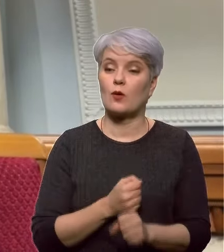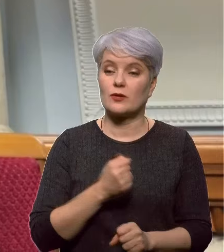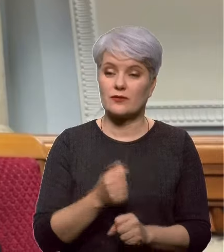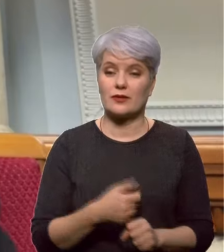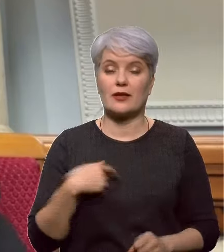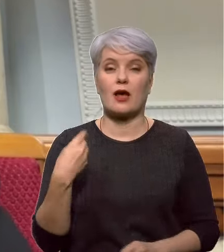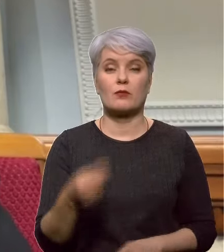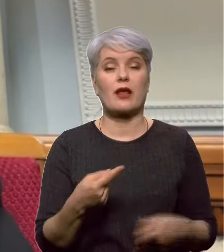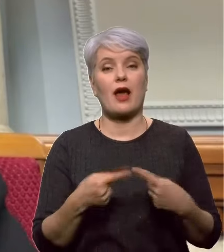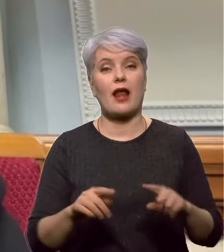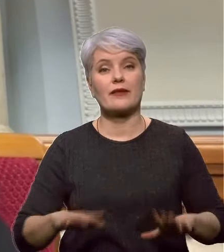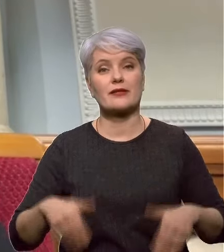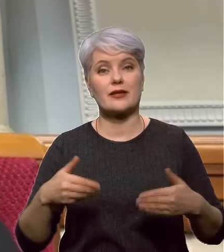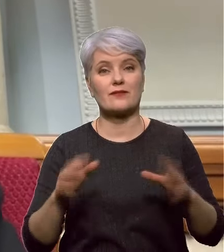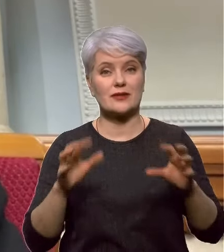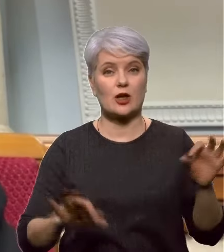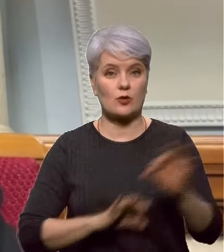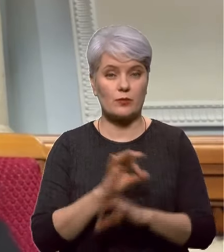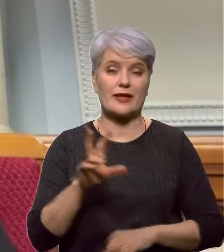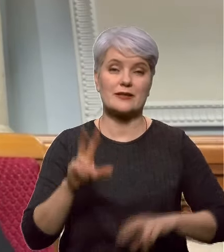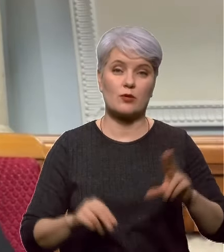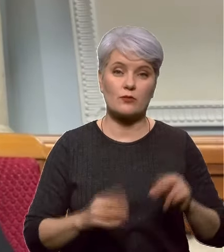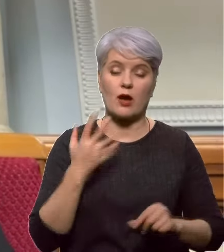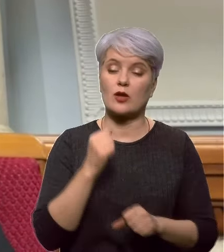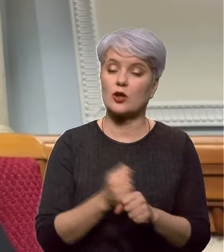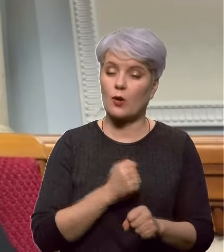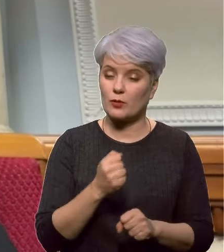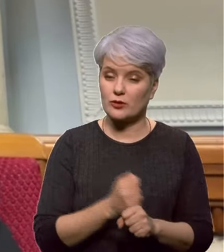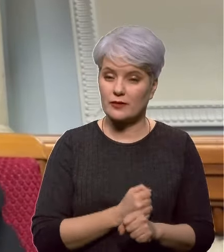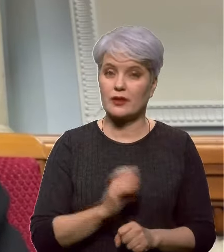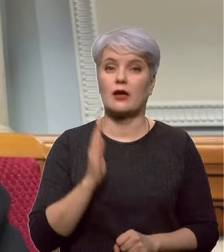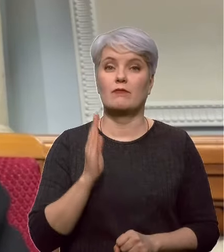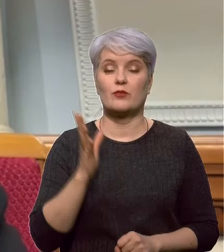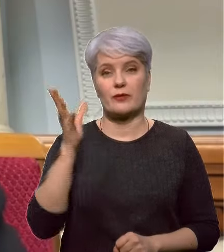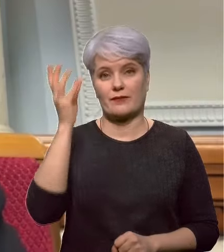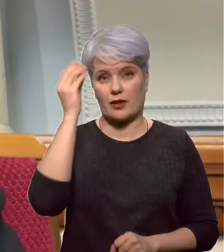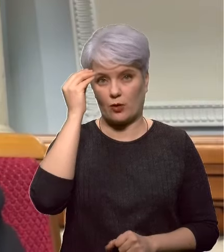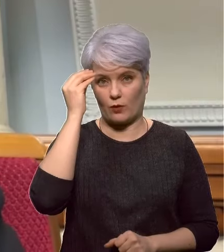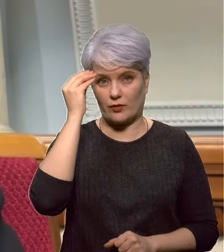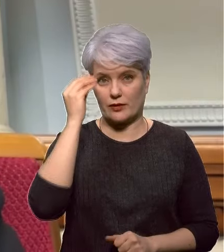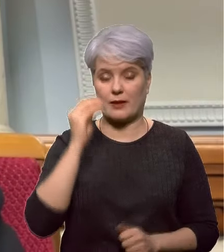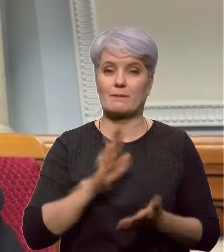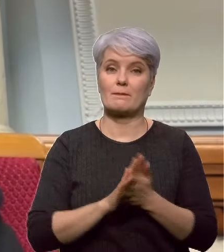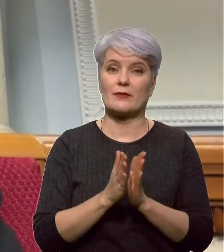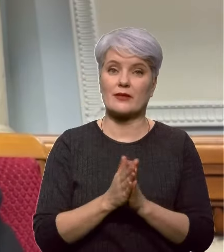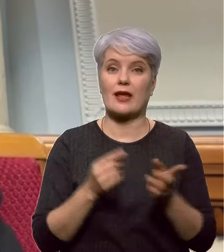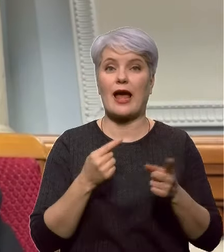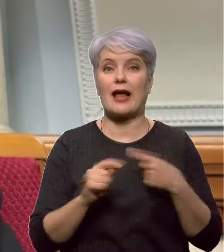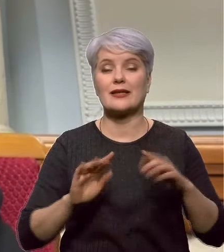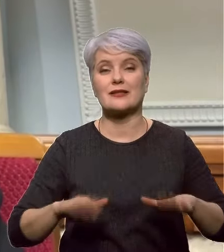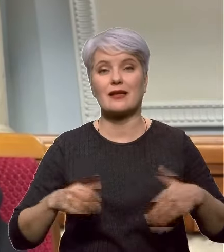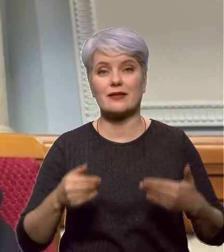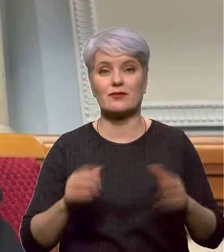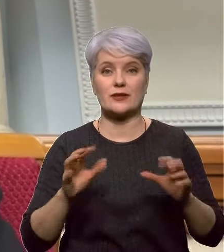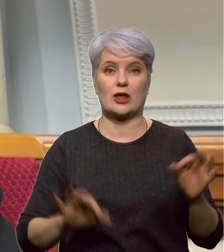подавав альтернативний законопроект. Сподіваюся, що при доопрацюванні його будуть враховані позиції альтернативного